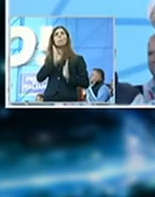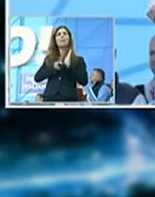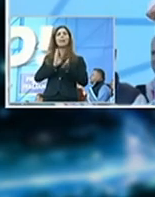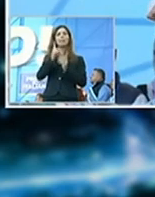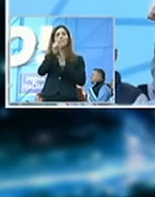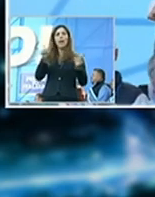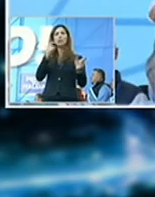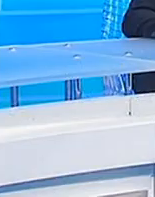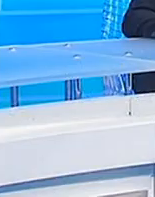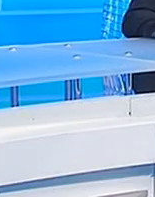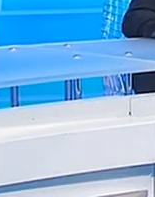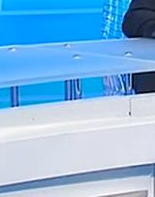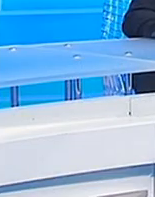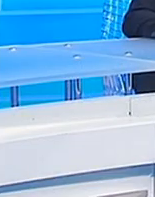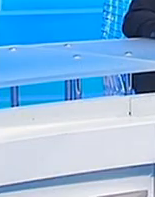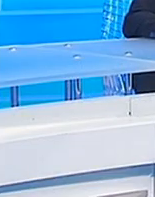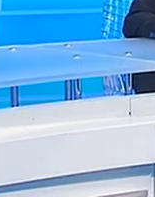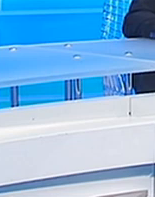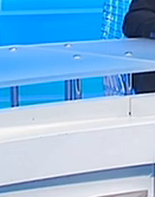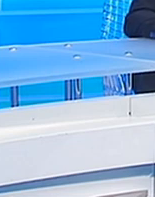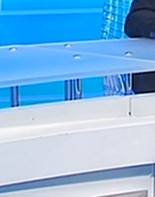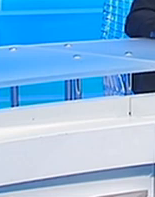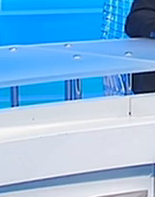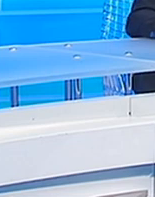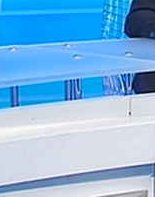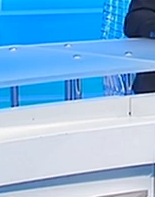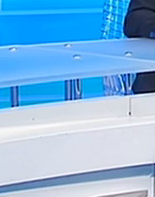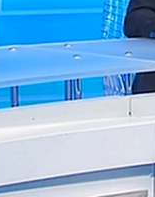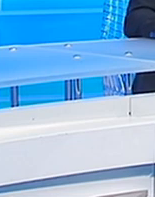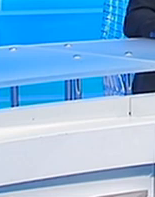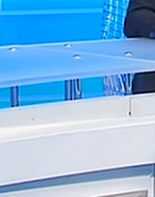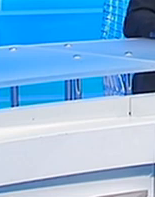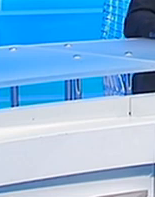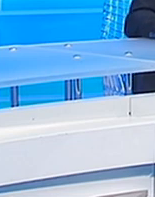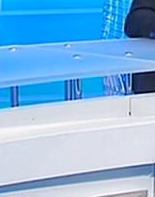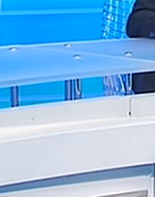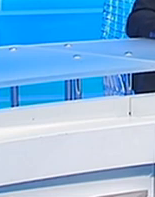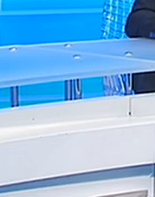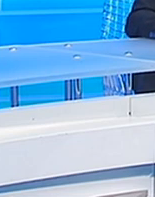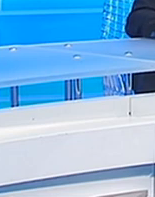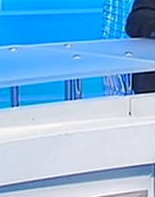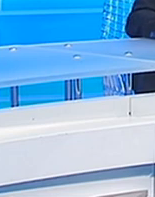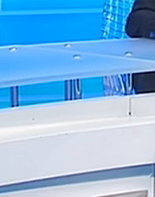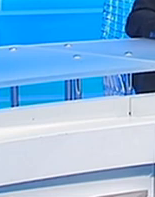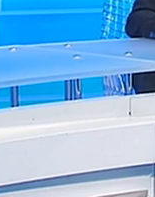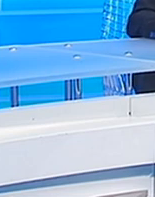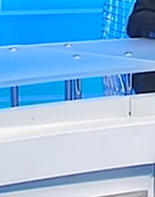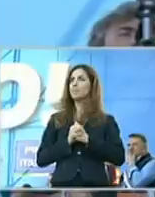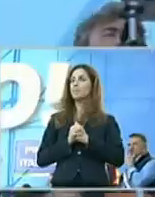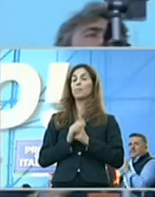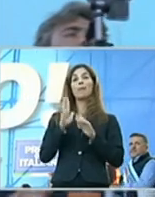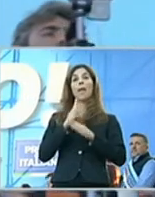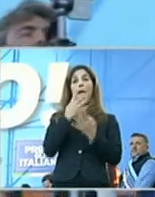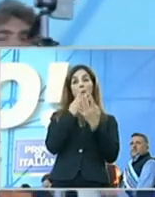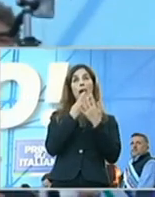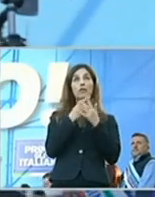a me fino adesso sembra che stia proprio su un copione già scritto, mi sembra veramente quello che diceva prima Becchi, che stanno facendo festa perché sono ancora, diciamo, perché